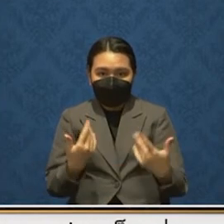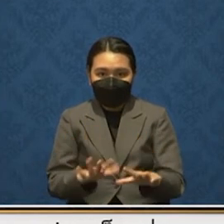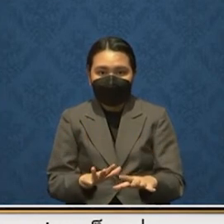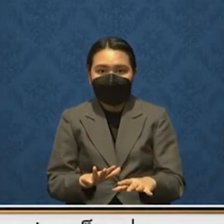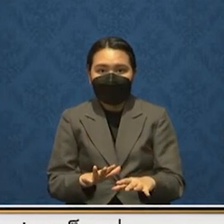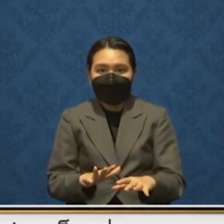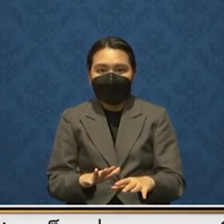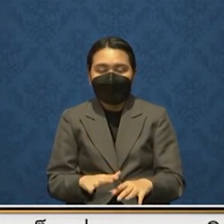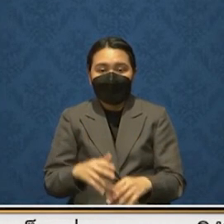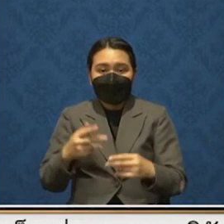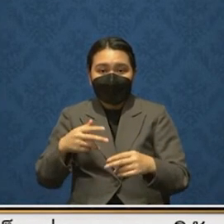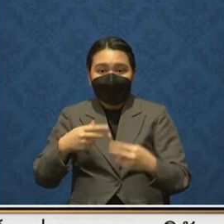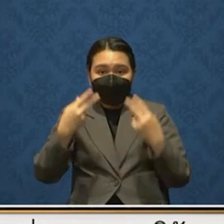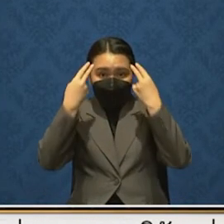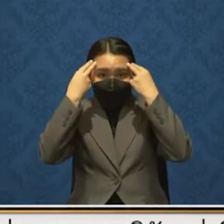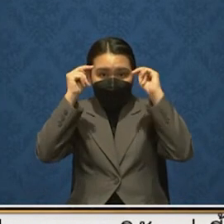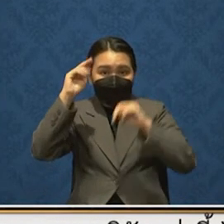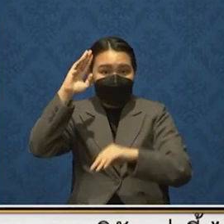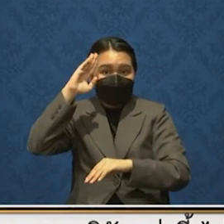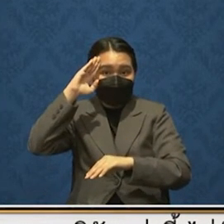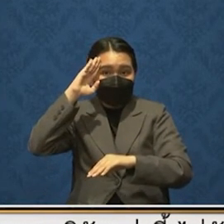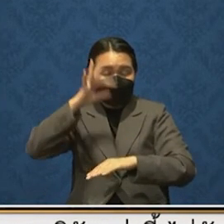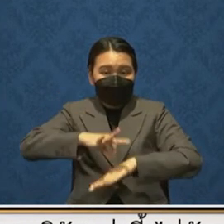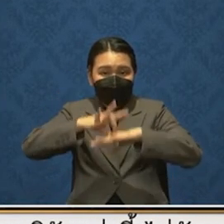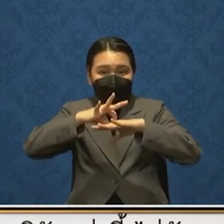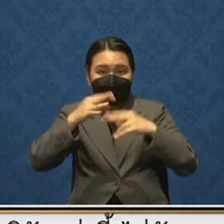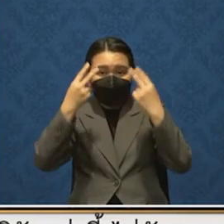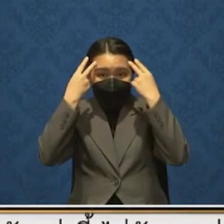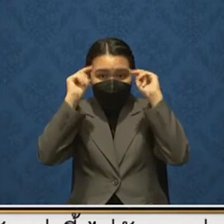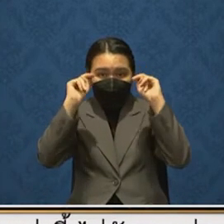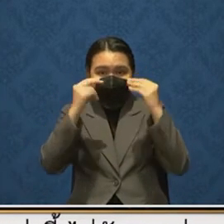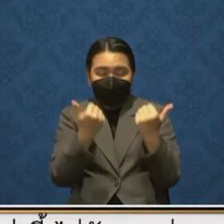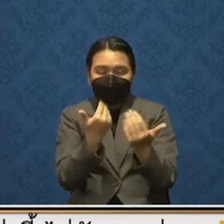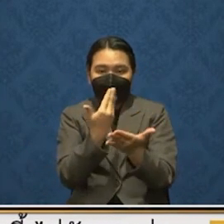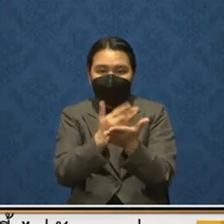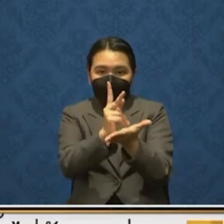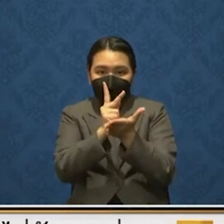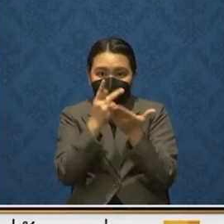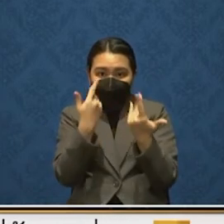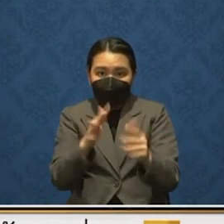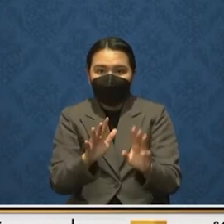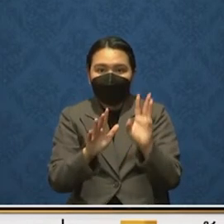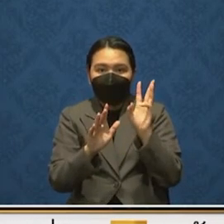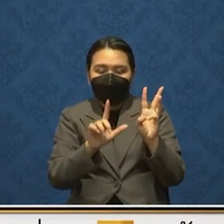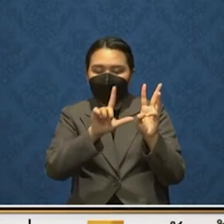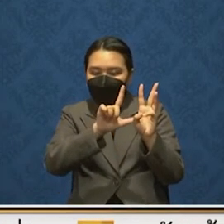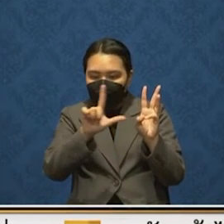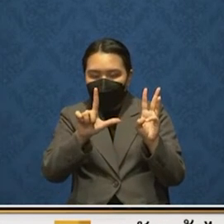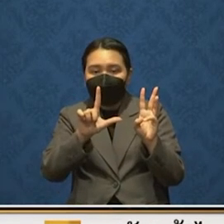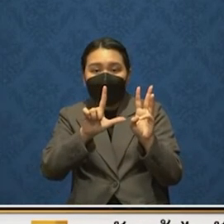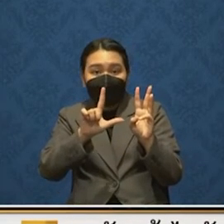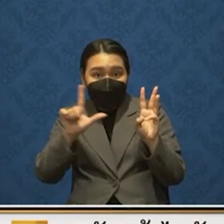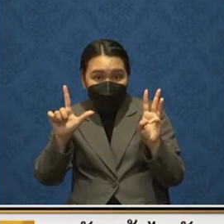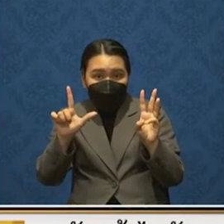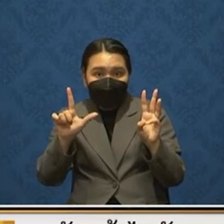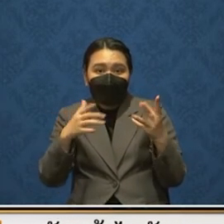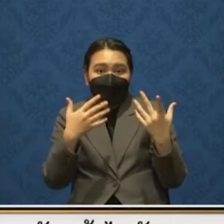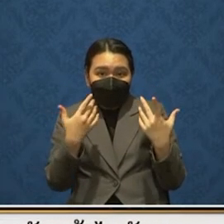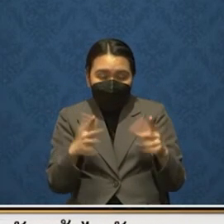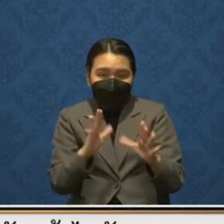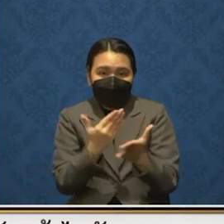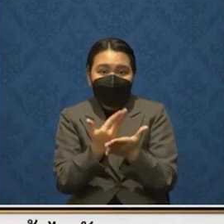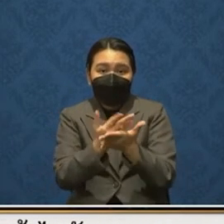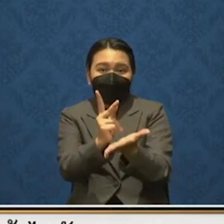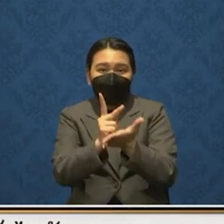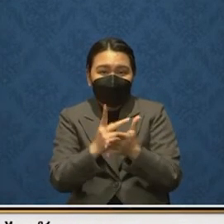ายกตรีกู้เงินมาแล้ว 6 ล้านล้านบาทนะครับมากไม่มากนะครักู้เงิมาแล้ว 6